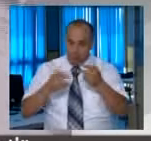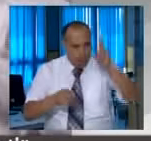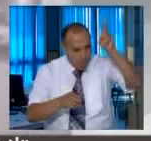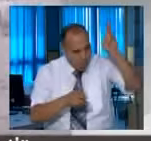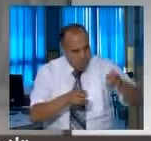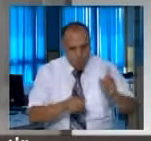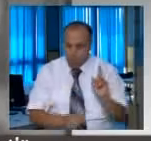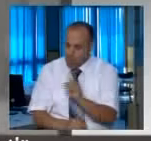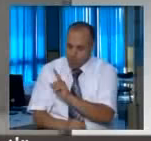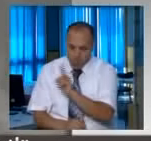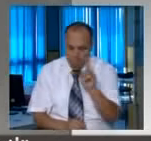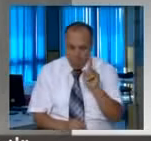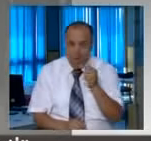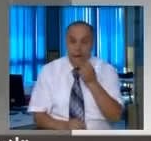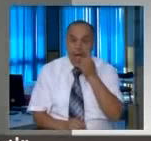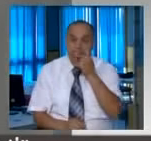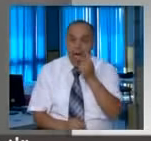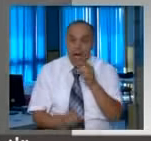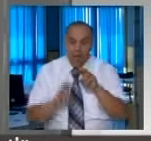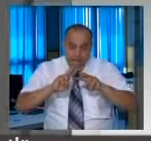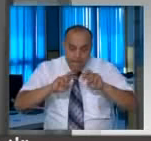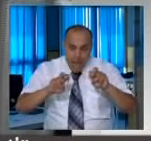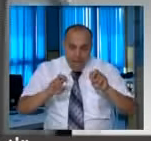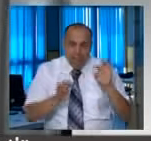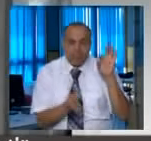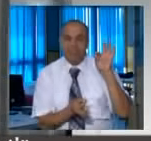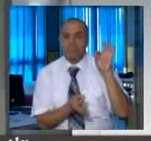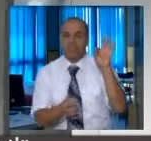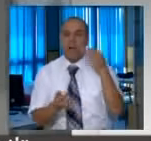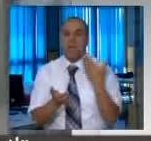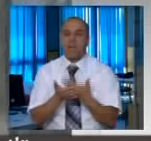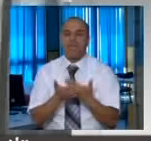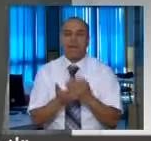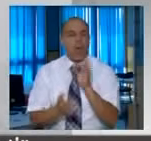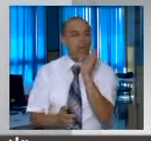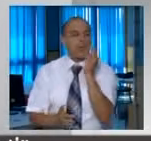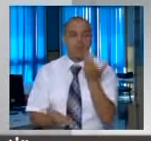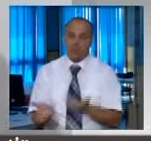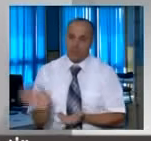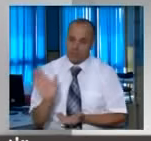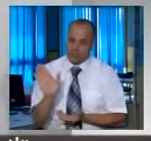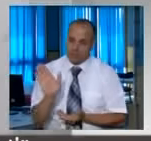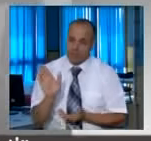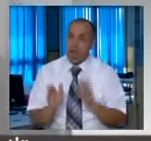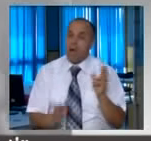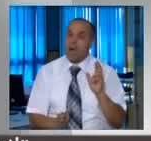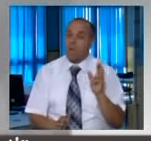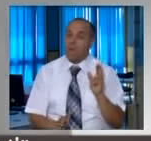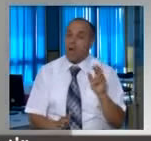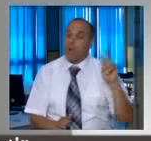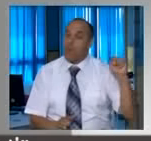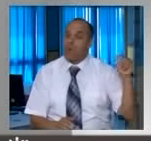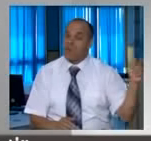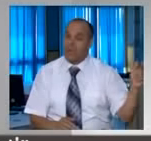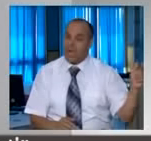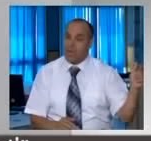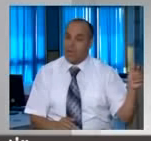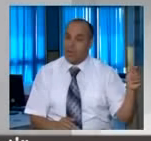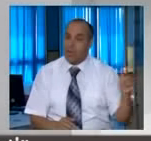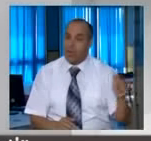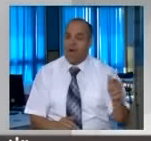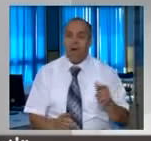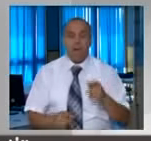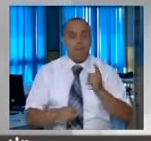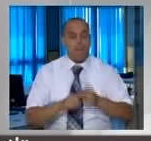عقوبات، مضيفة أن المحققين لم يقدموا أدلة مادية. وكان تقريرنا للأمم المتحدة ومنظمة حظر